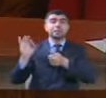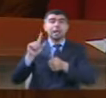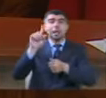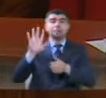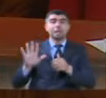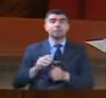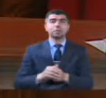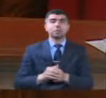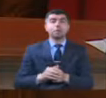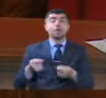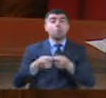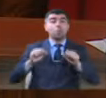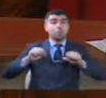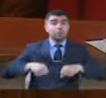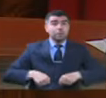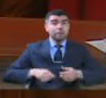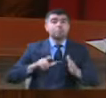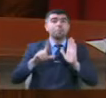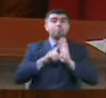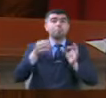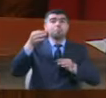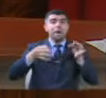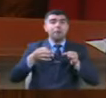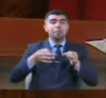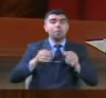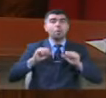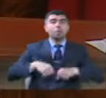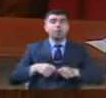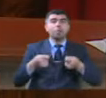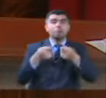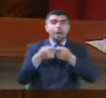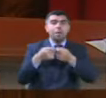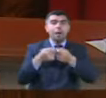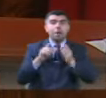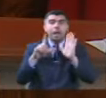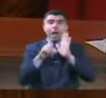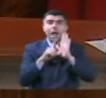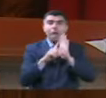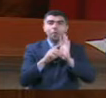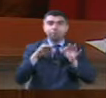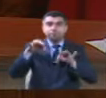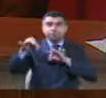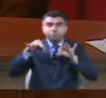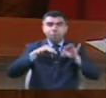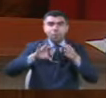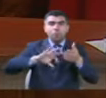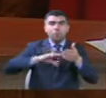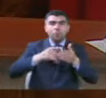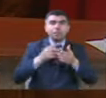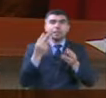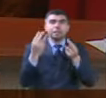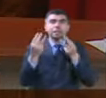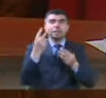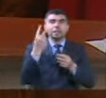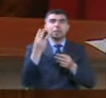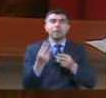962/15 اللذين صرح المجلس الدستوري موجبهما على التوالي بمطابقة كل من القانون التنظيمي رقم 130/13 لقانون